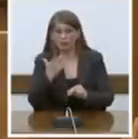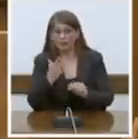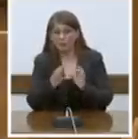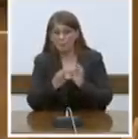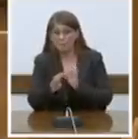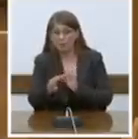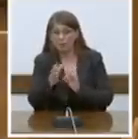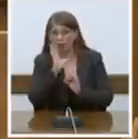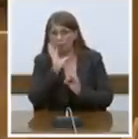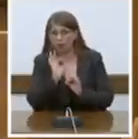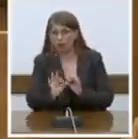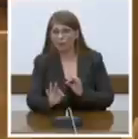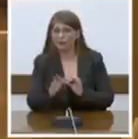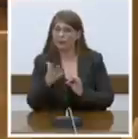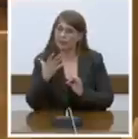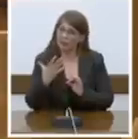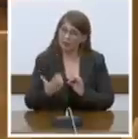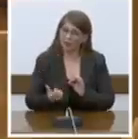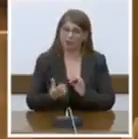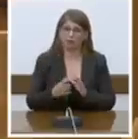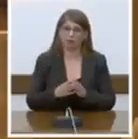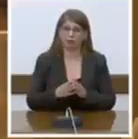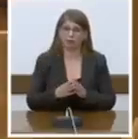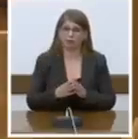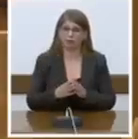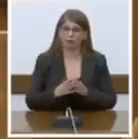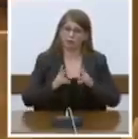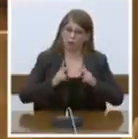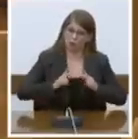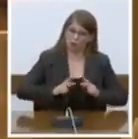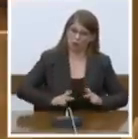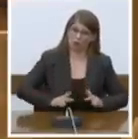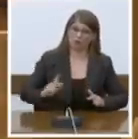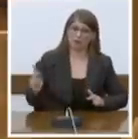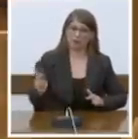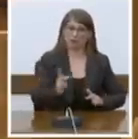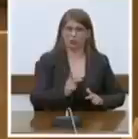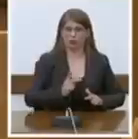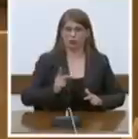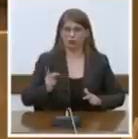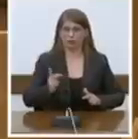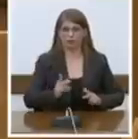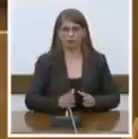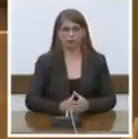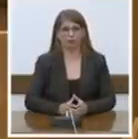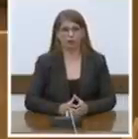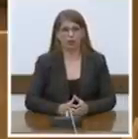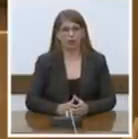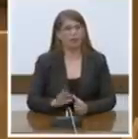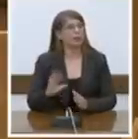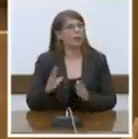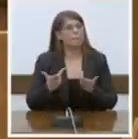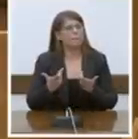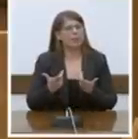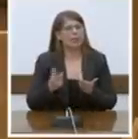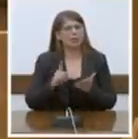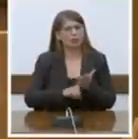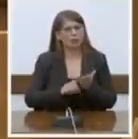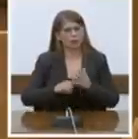πραγματικά πάρθηκαν που ανακούφισαν την κοινωνία, ποιες νομοθετικές